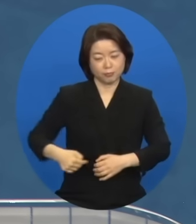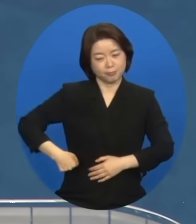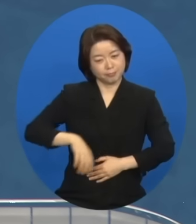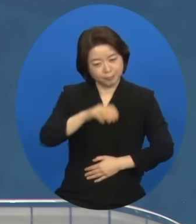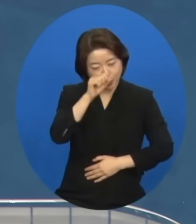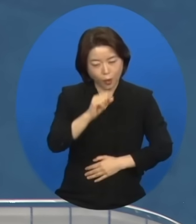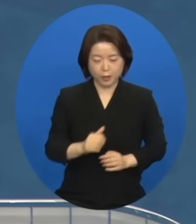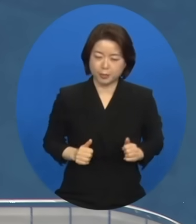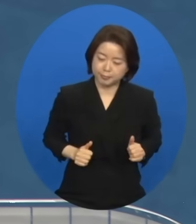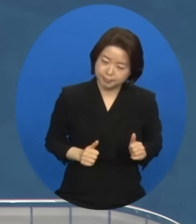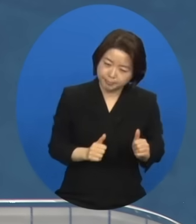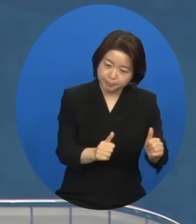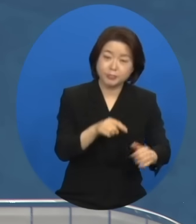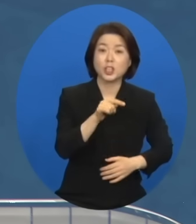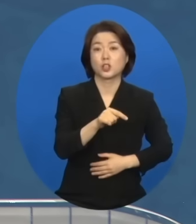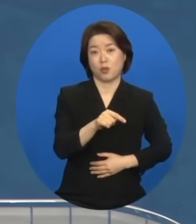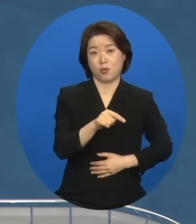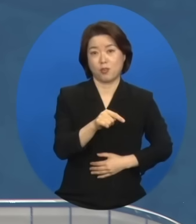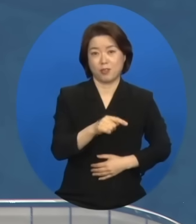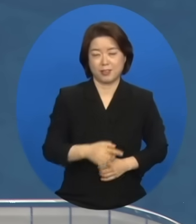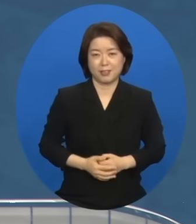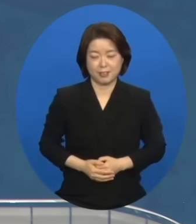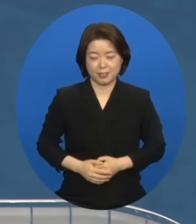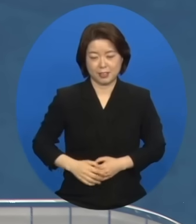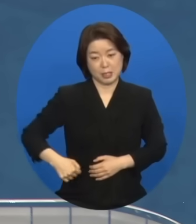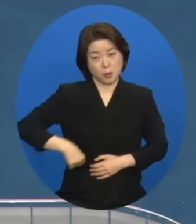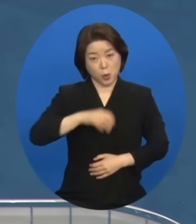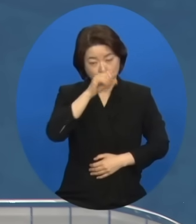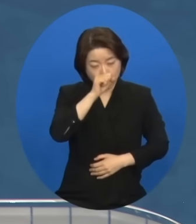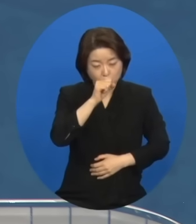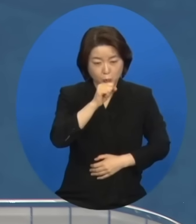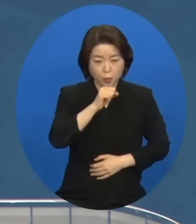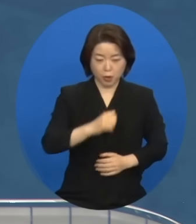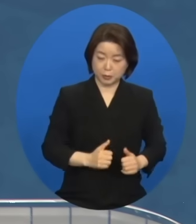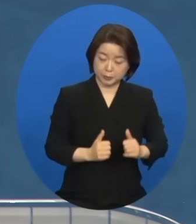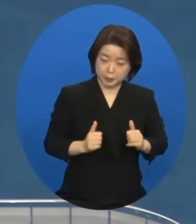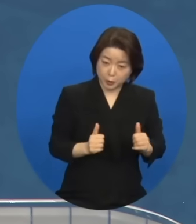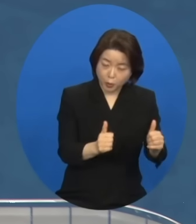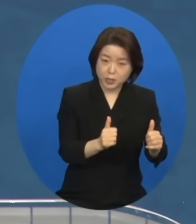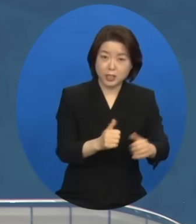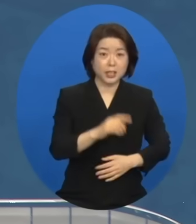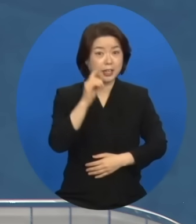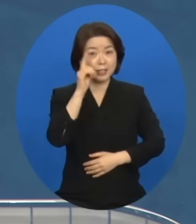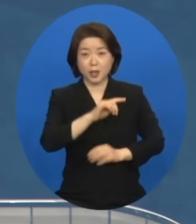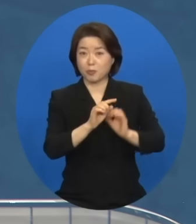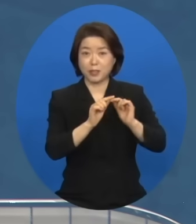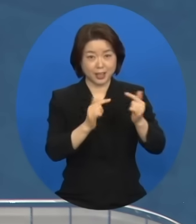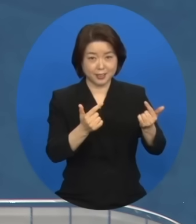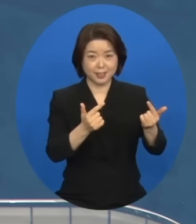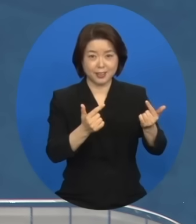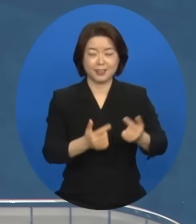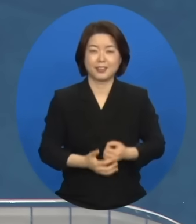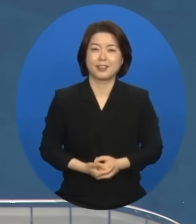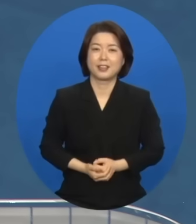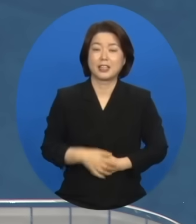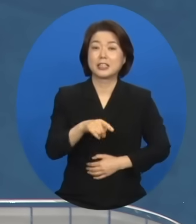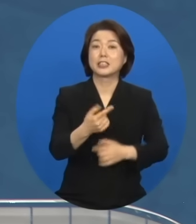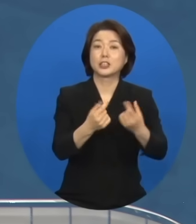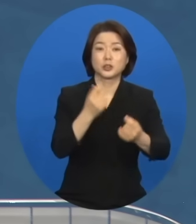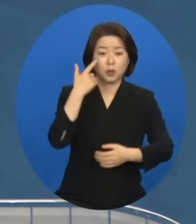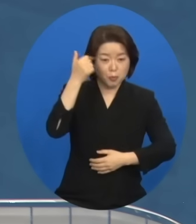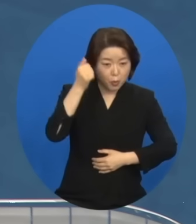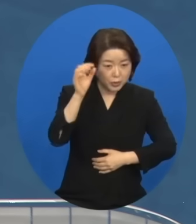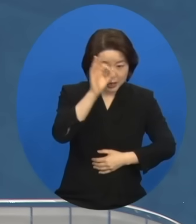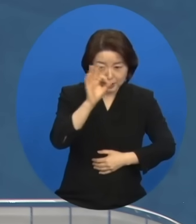성실한 것이었습니다. 착하고 성실한 것이 나쁜 것일 리는 없잖아요. 또 그런 목사 찾기도